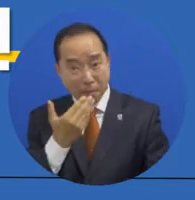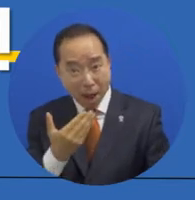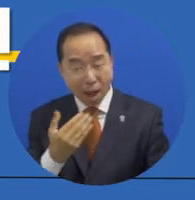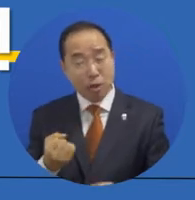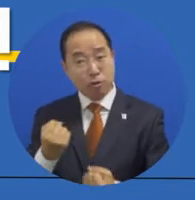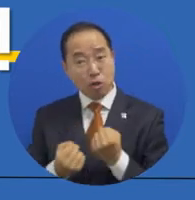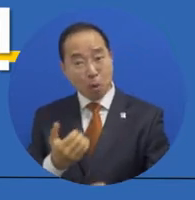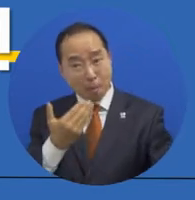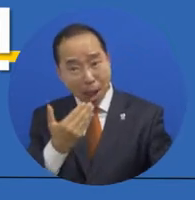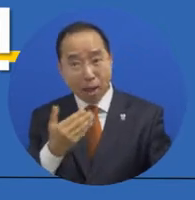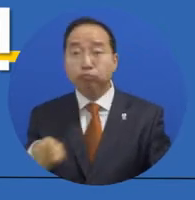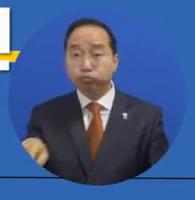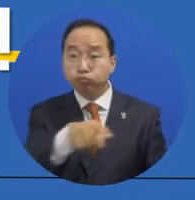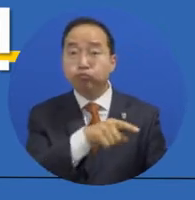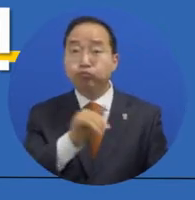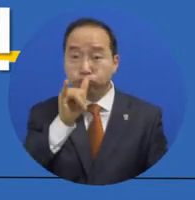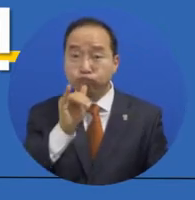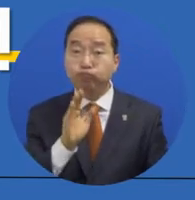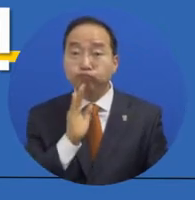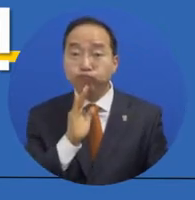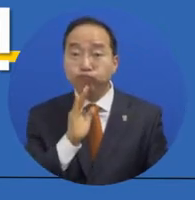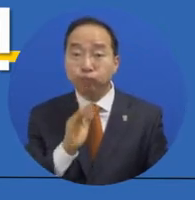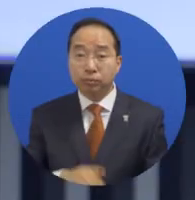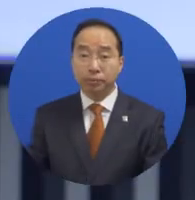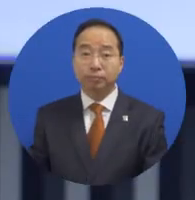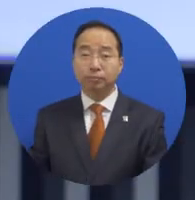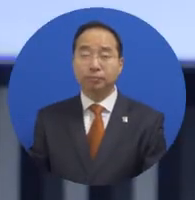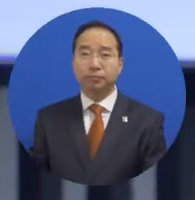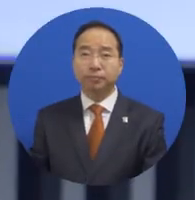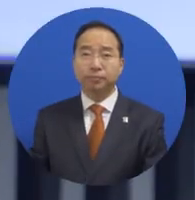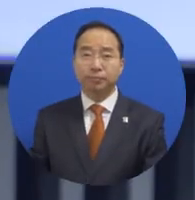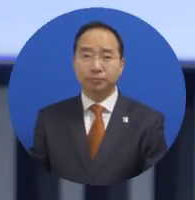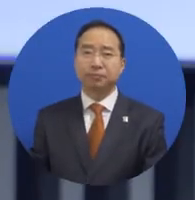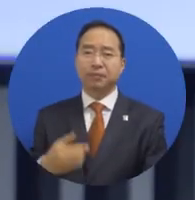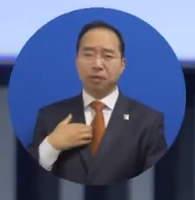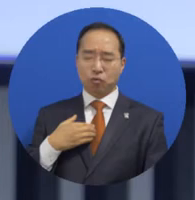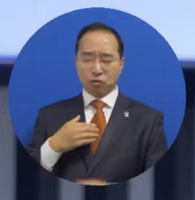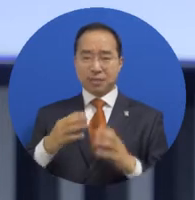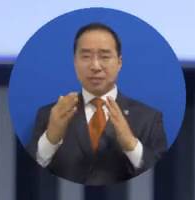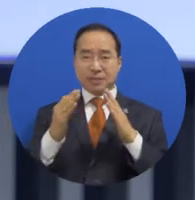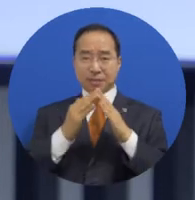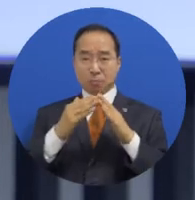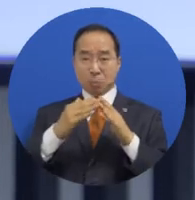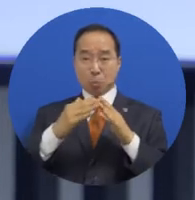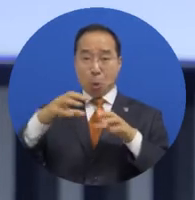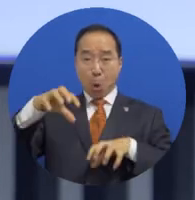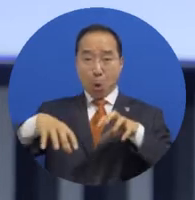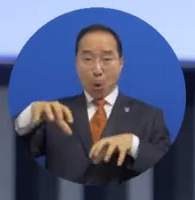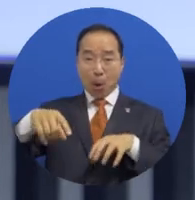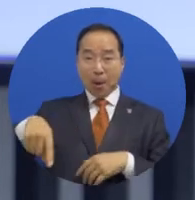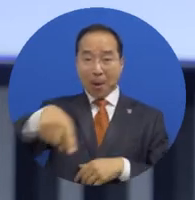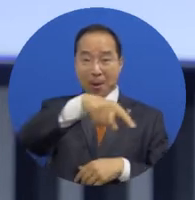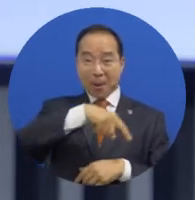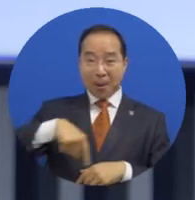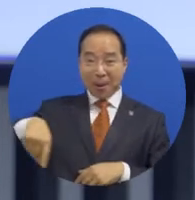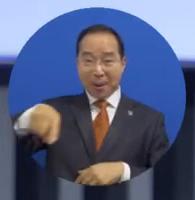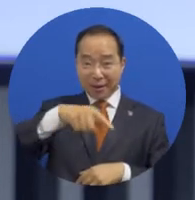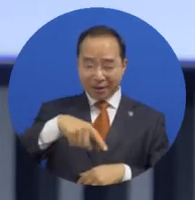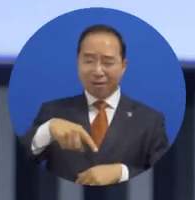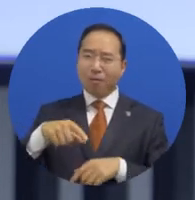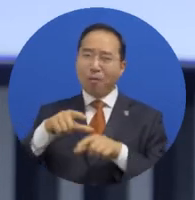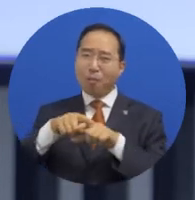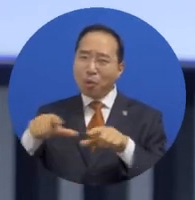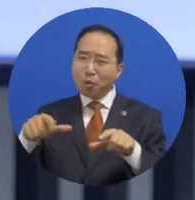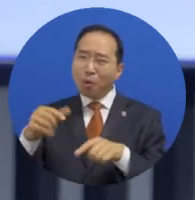나 자전거는 당신보다 더 잘 타. 그죠? 저도 그렇게 동네에 사는 아주 흔히 볼 수 있는